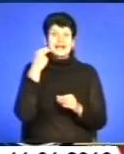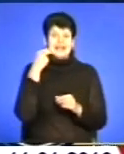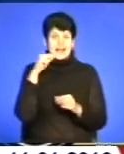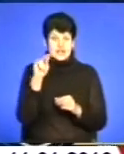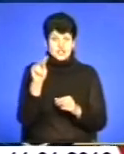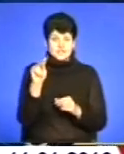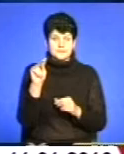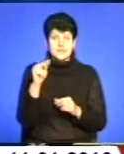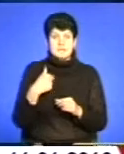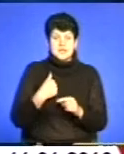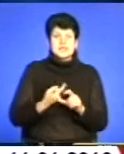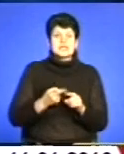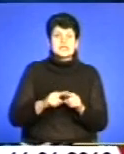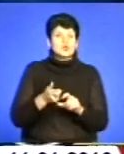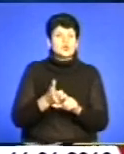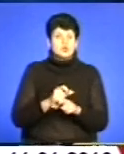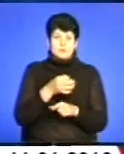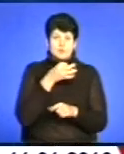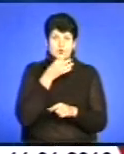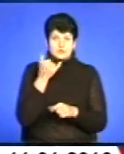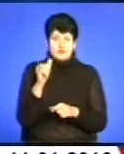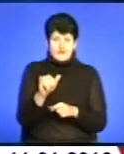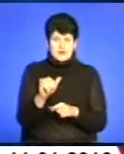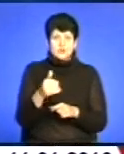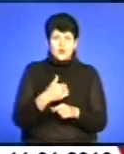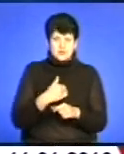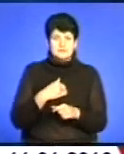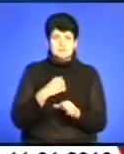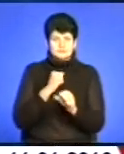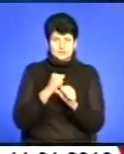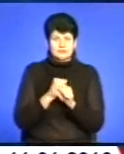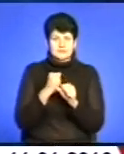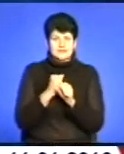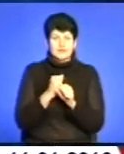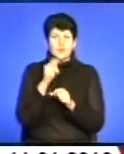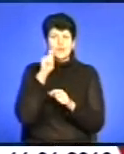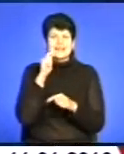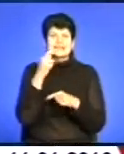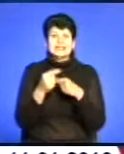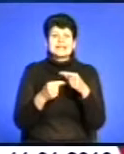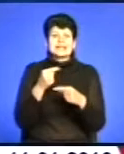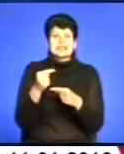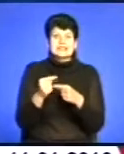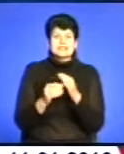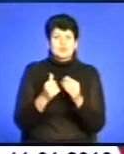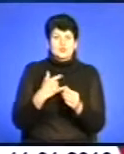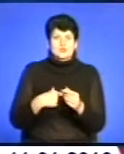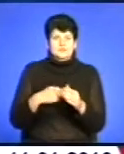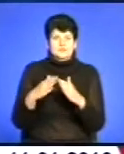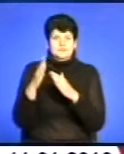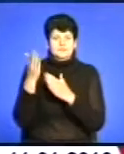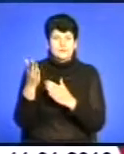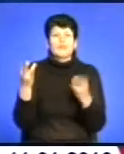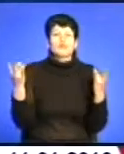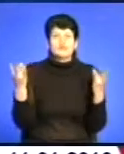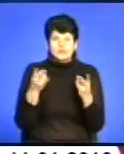і мені це дуже подобається у вас. Хотіли б впроваджувати так традиції українські, відновлювати на Сході? Звичайно ж.